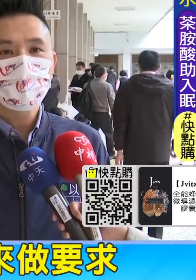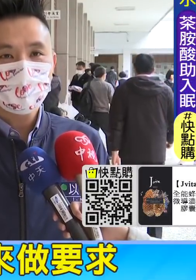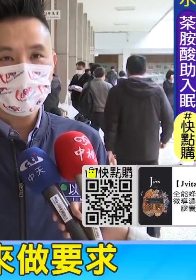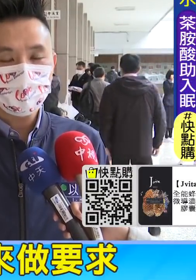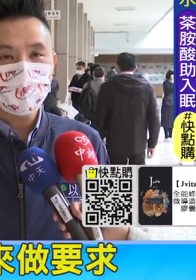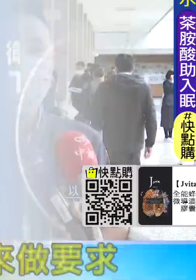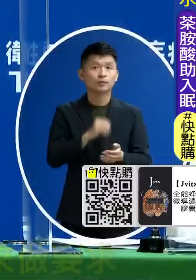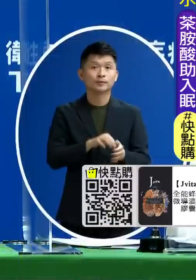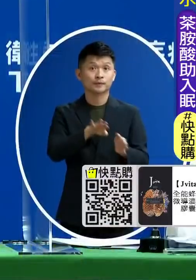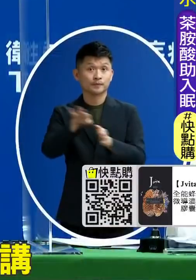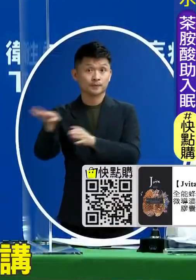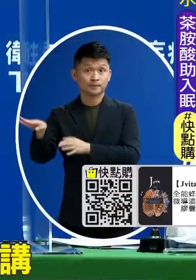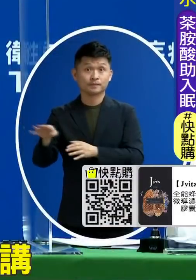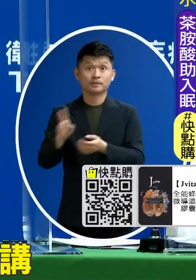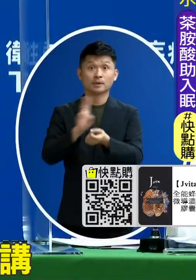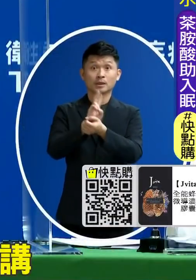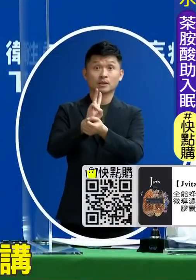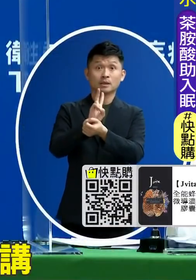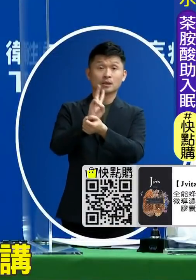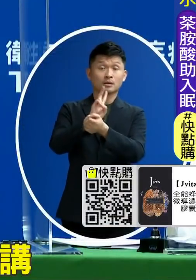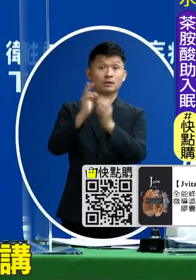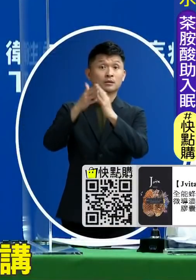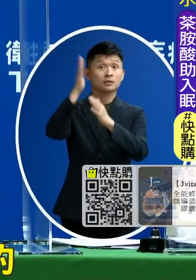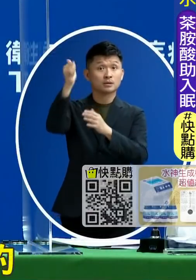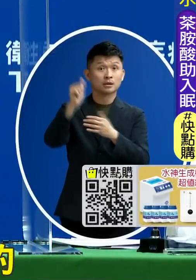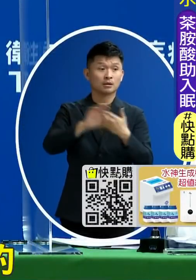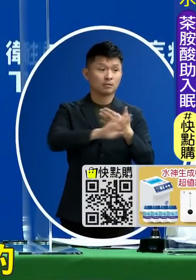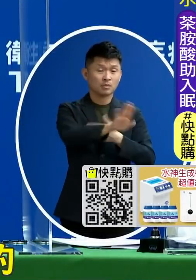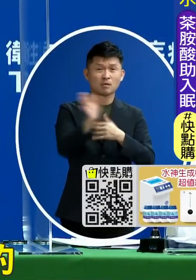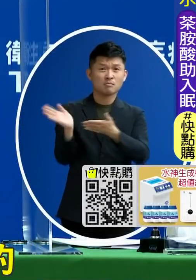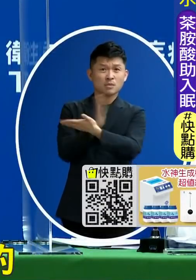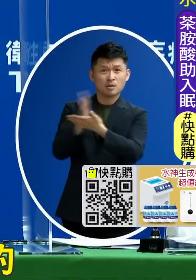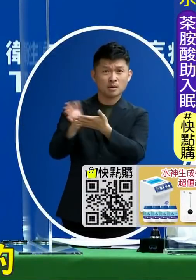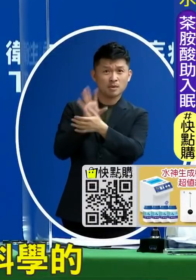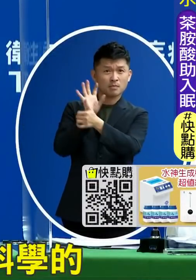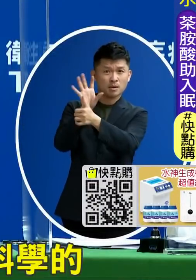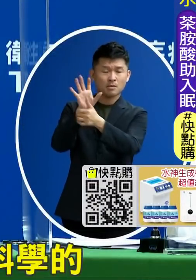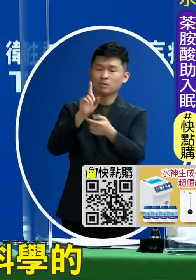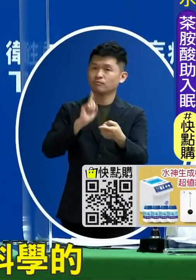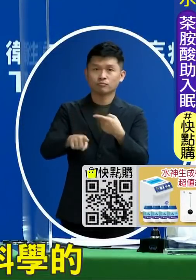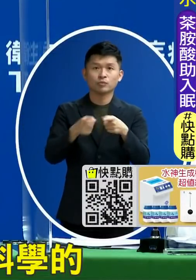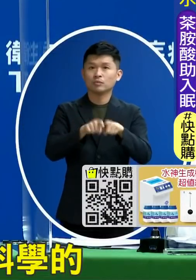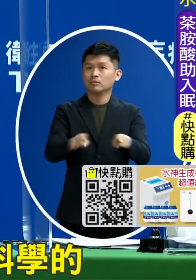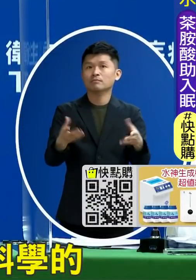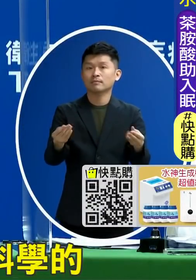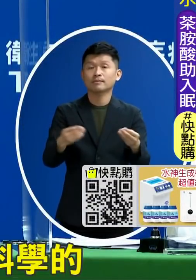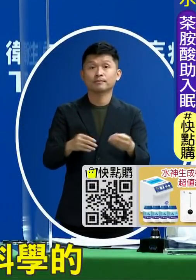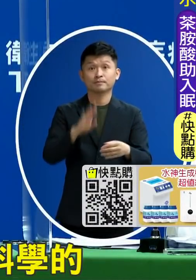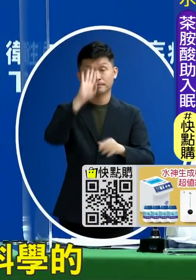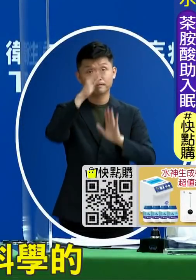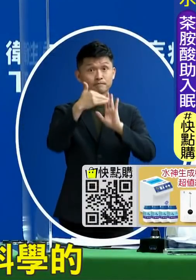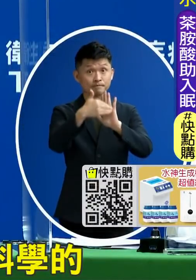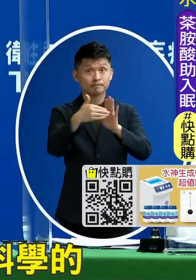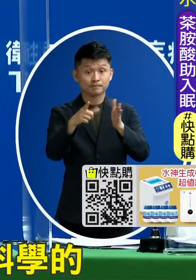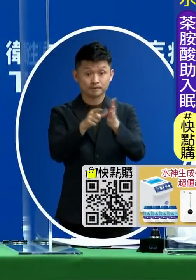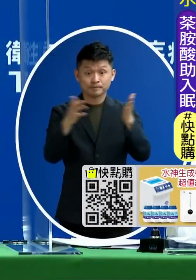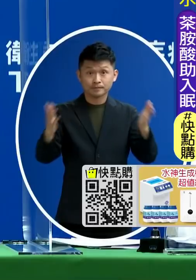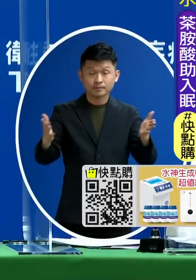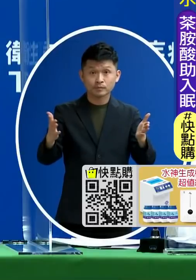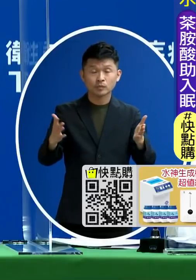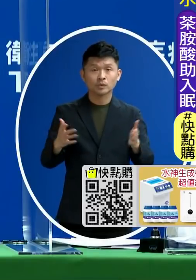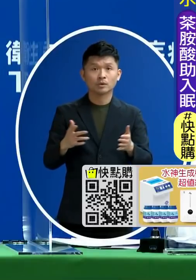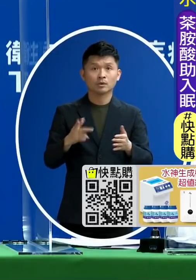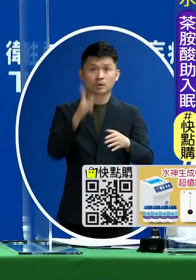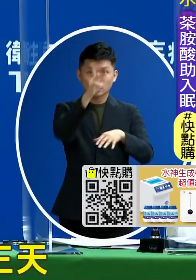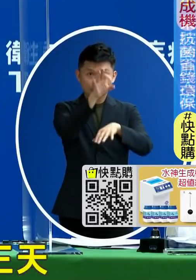求。 像这个是对他这样的批评是不公平的了哈，防疫时间就是按照科学的哈来做事